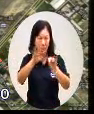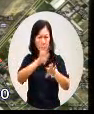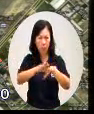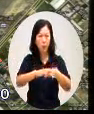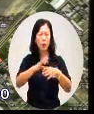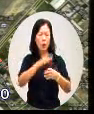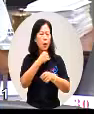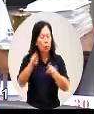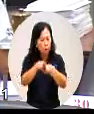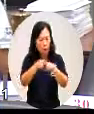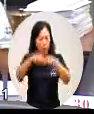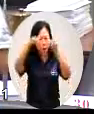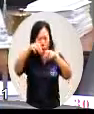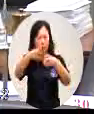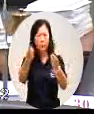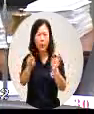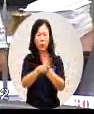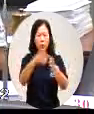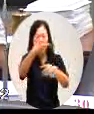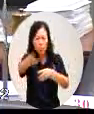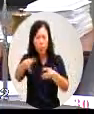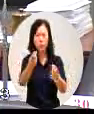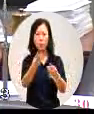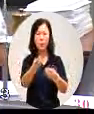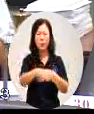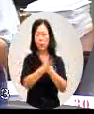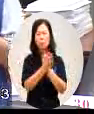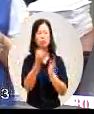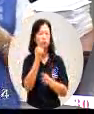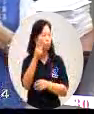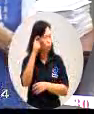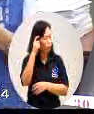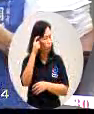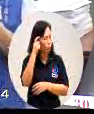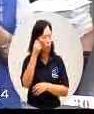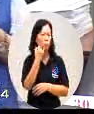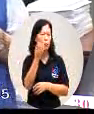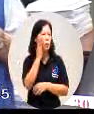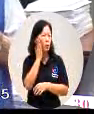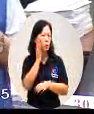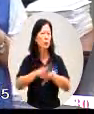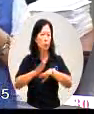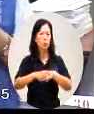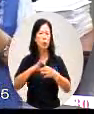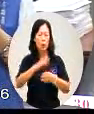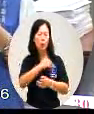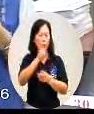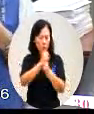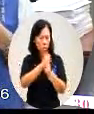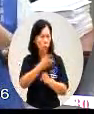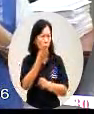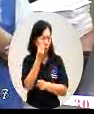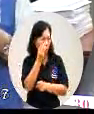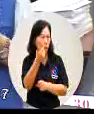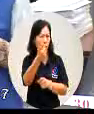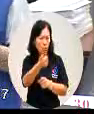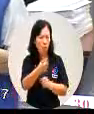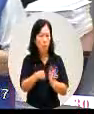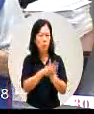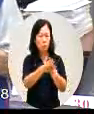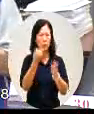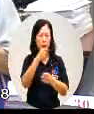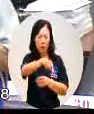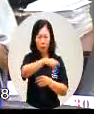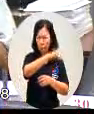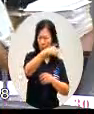时你也无落雨吼，是拢无水的，很可惜。啊，我想，我们为了把它 做好观光啊，这个地方虽然半屏山